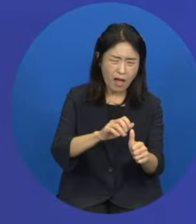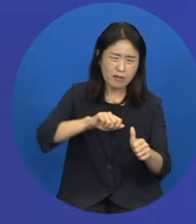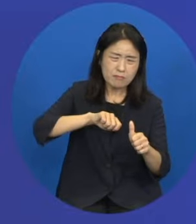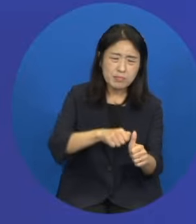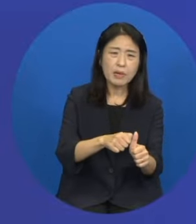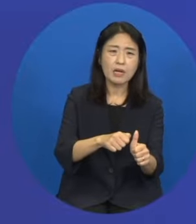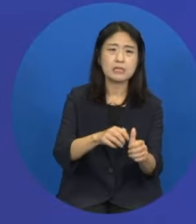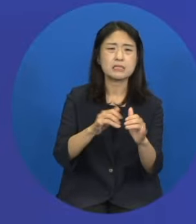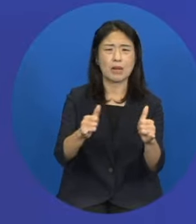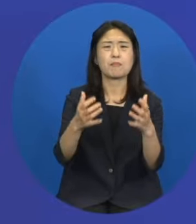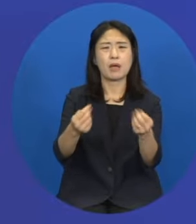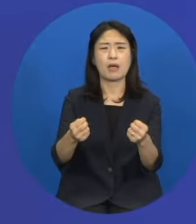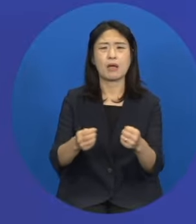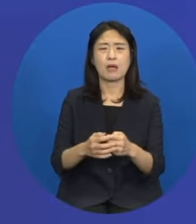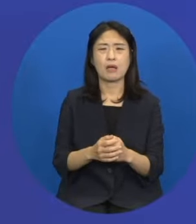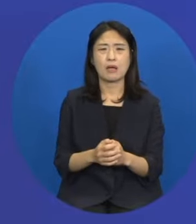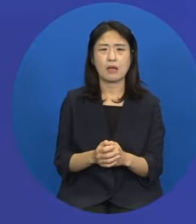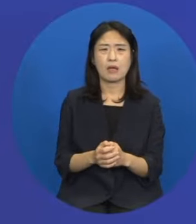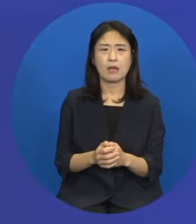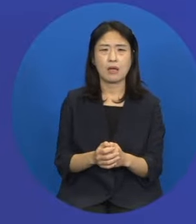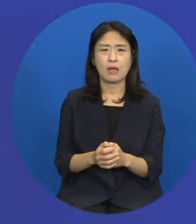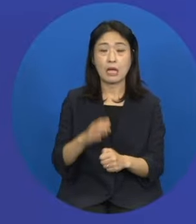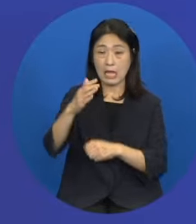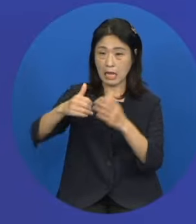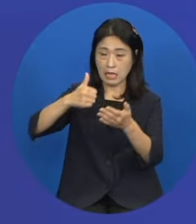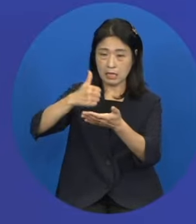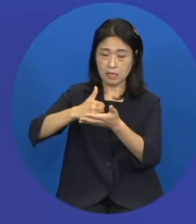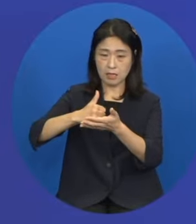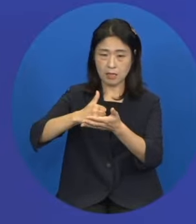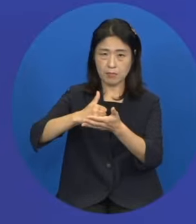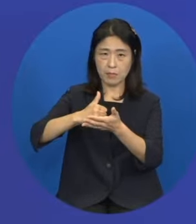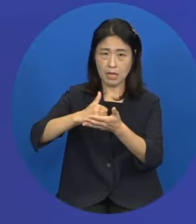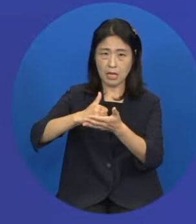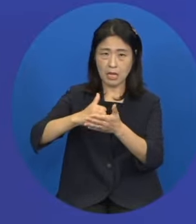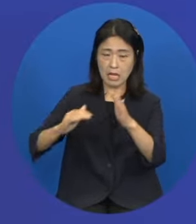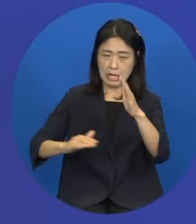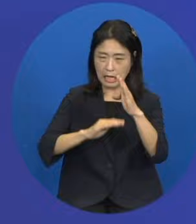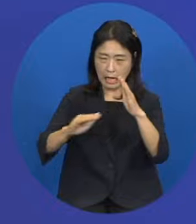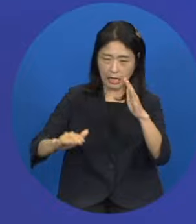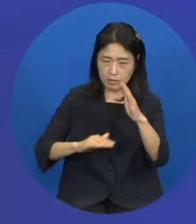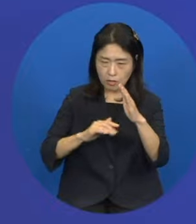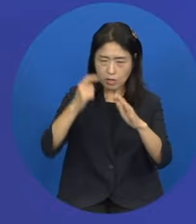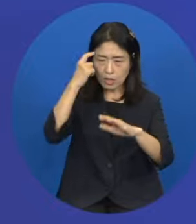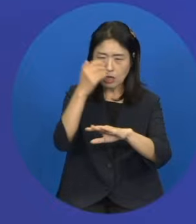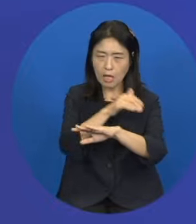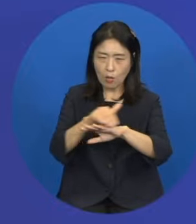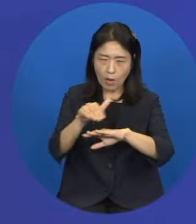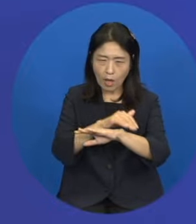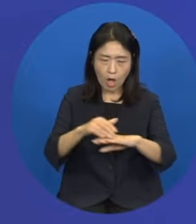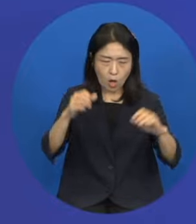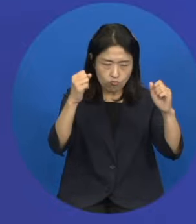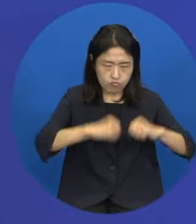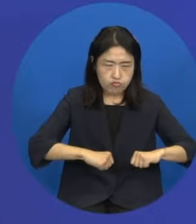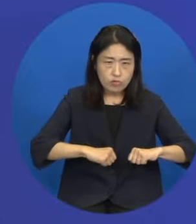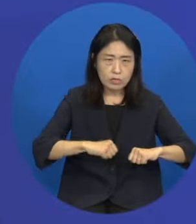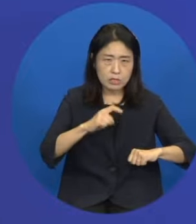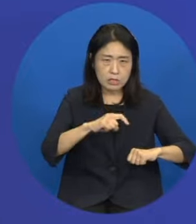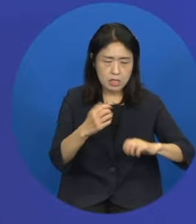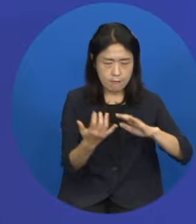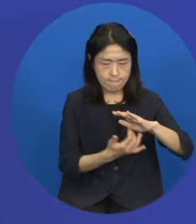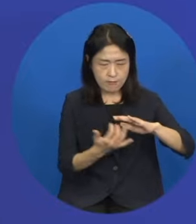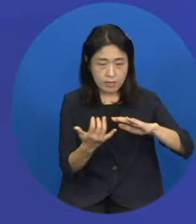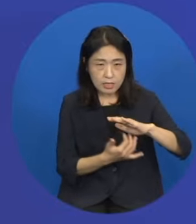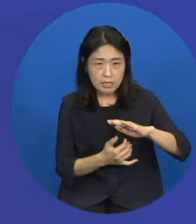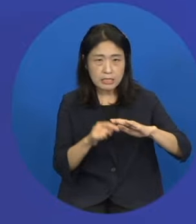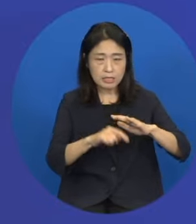하나님의 가정설계도를 파괴하고 은밀하게 무너뜨리는 그런 교묘한 법들이 이미